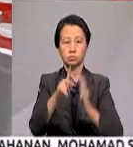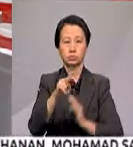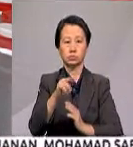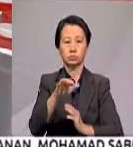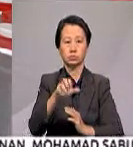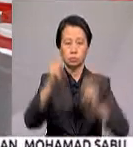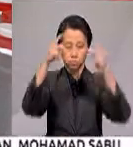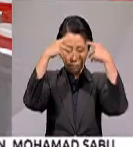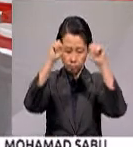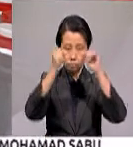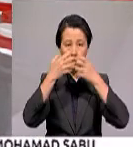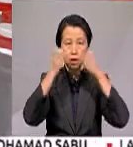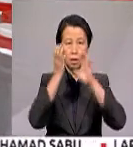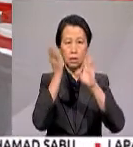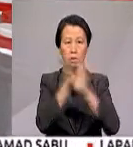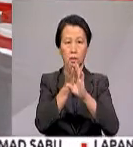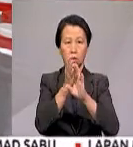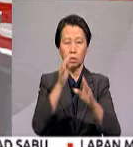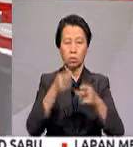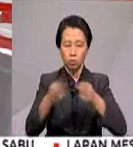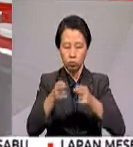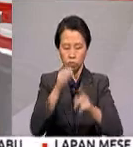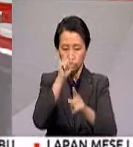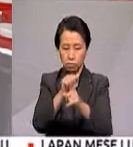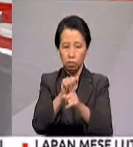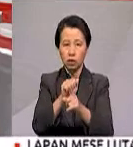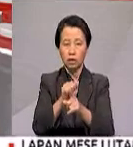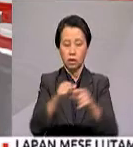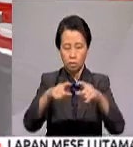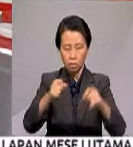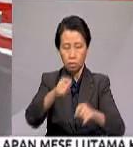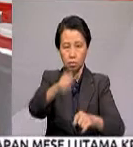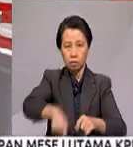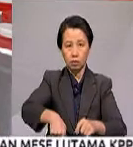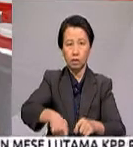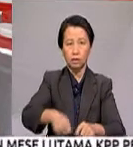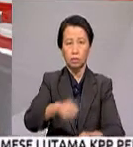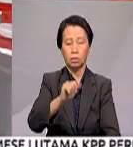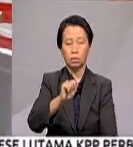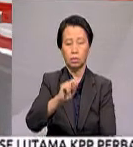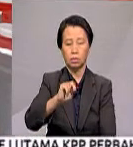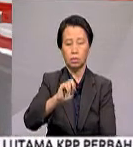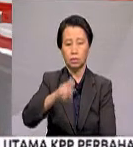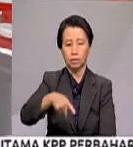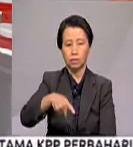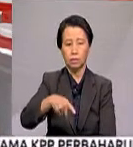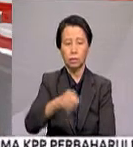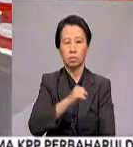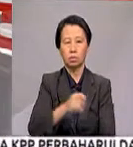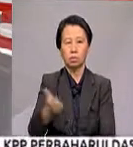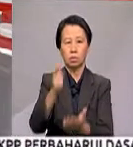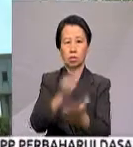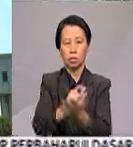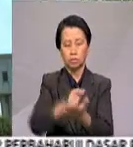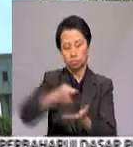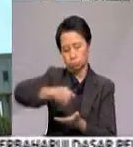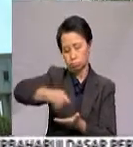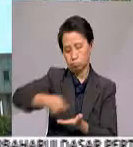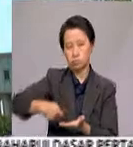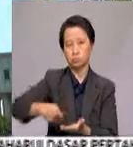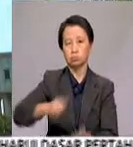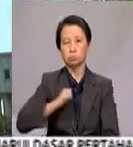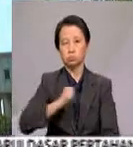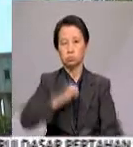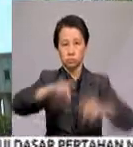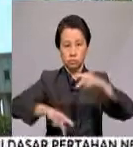bagi pengurusan penipuan dan pertikaian kad kredit Anop Singh Gul Zara Singh. Laporan yang ditandatangani ahli